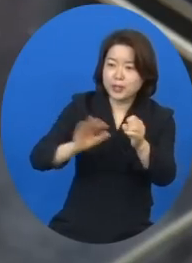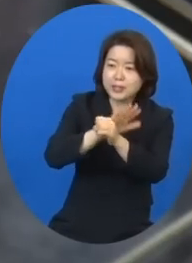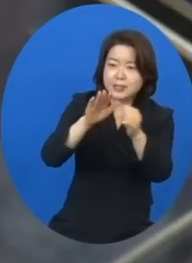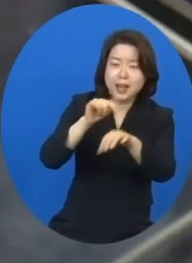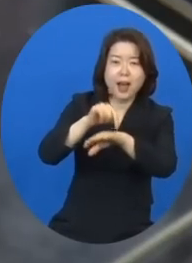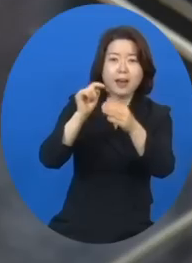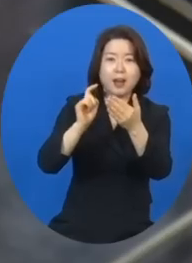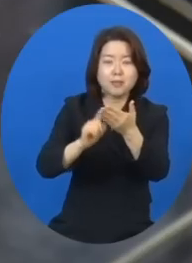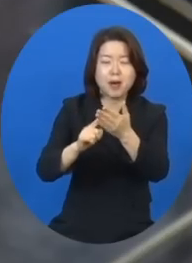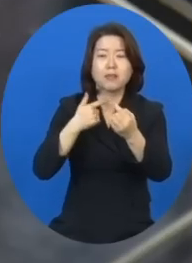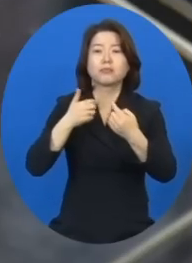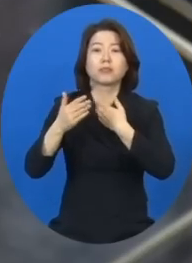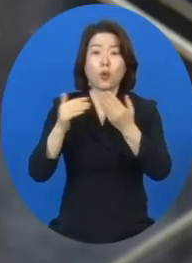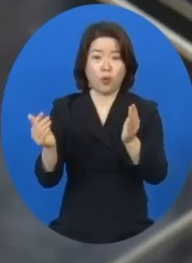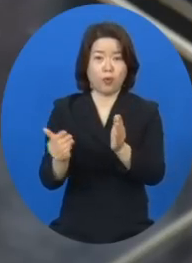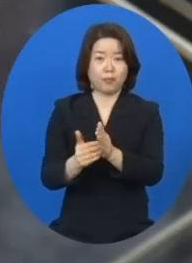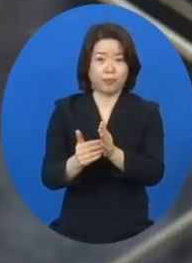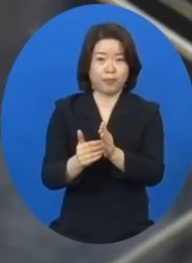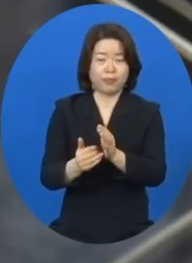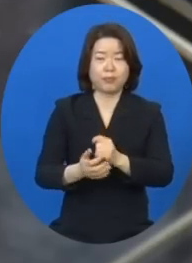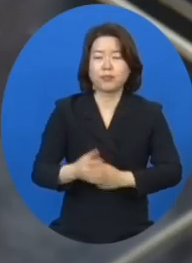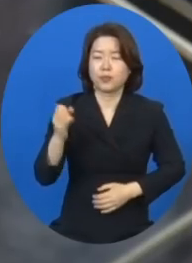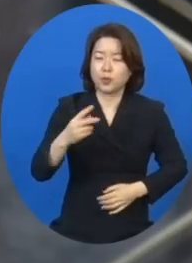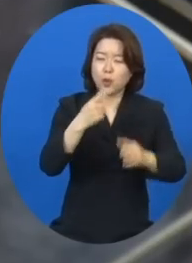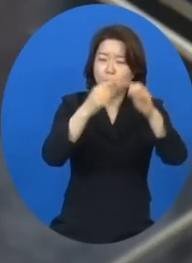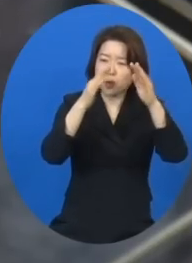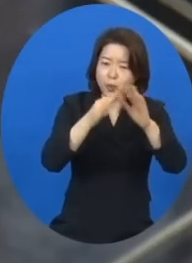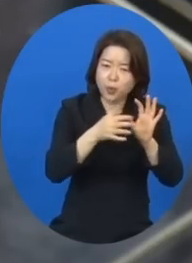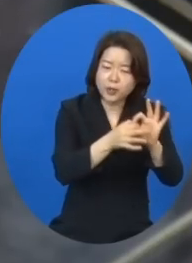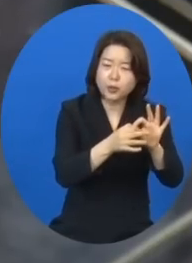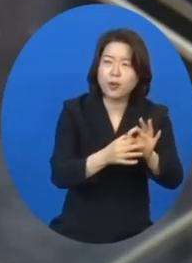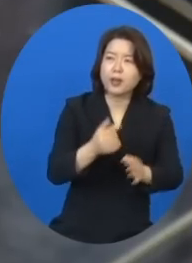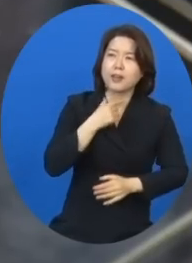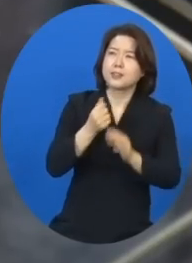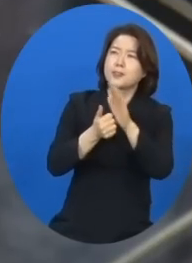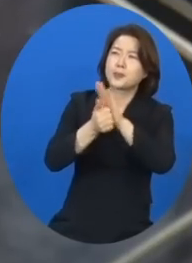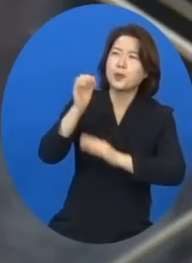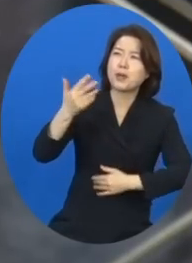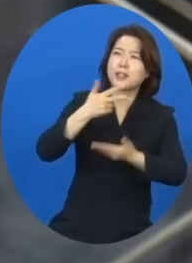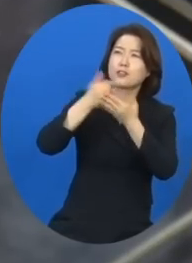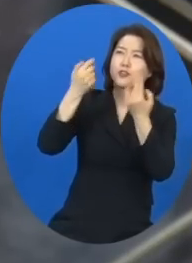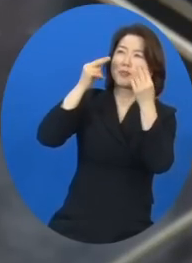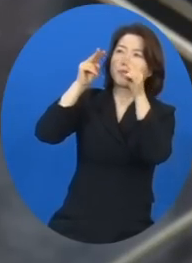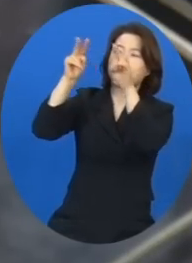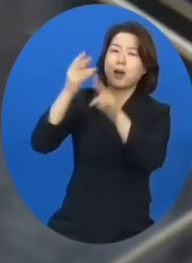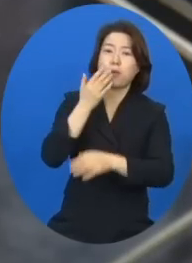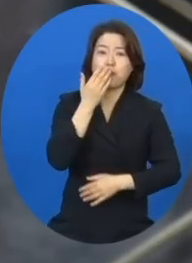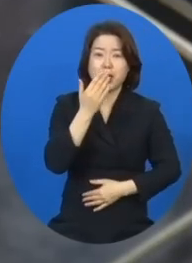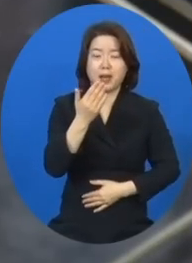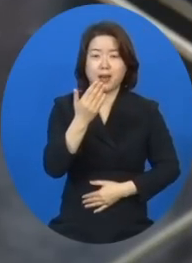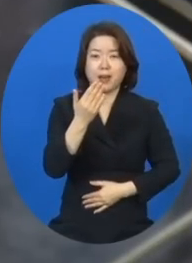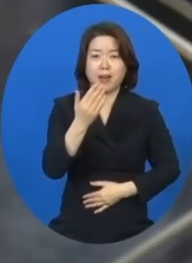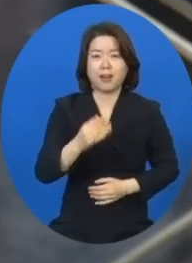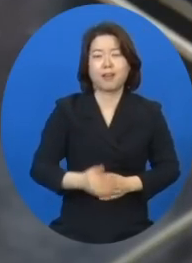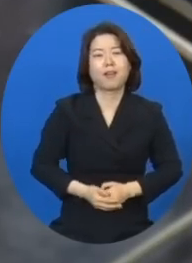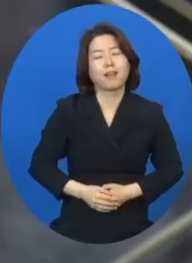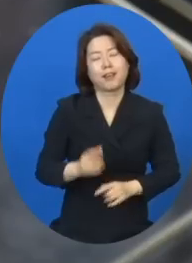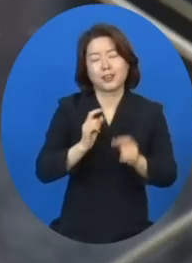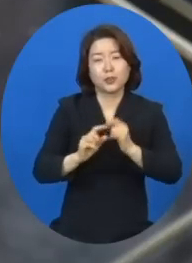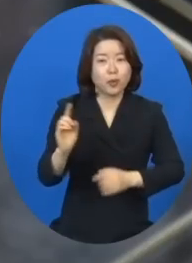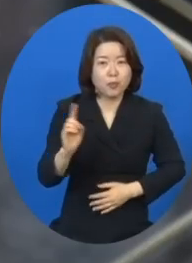마음을 경험했거든요. 교회를 통해 소망 되신 주님을 바라볼 수 있었거든요. 심지어